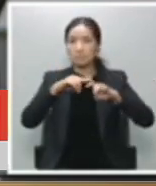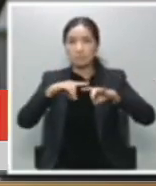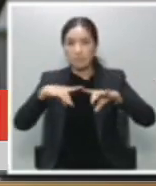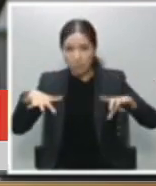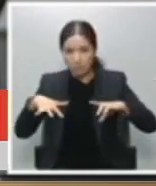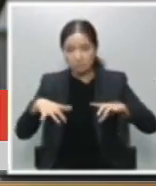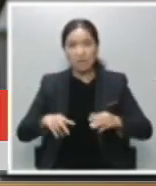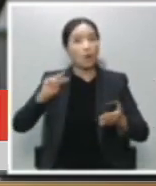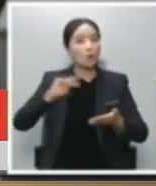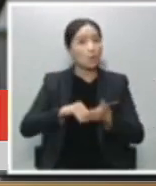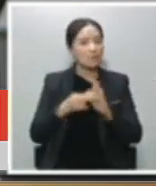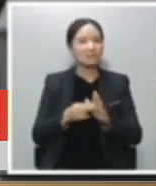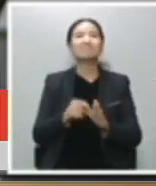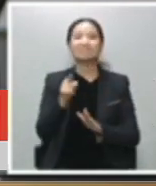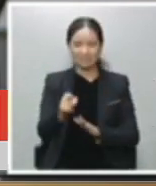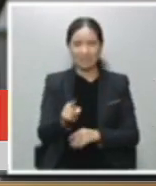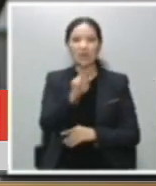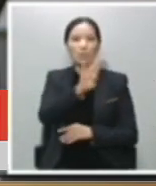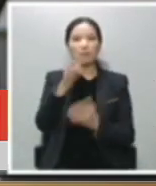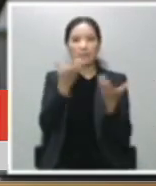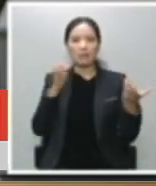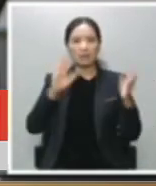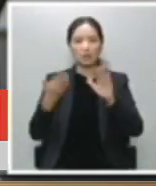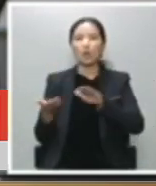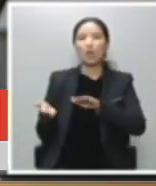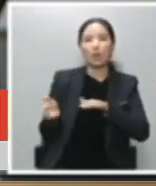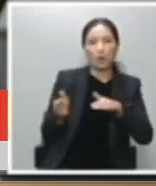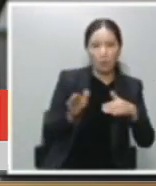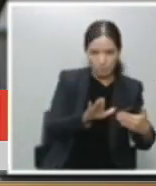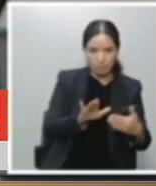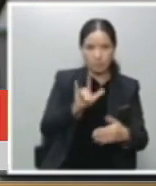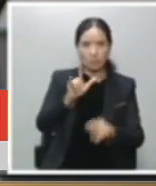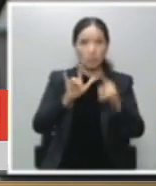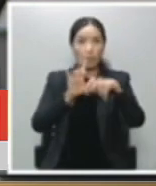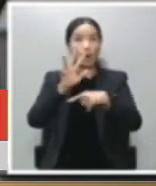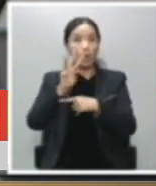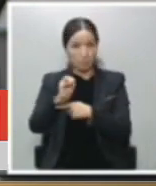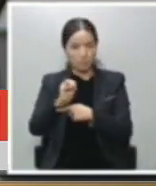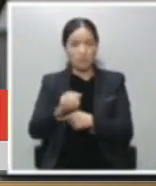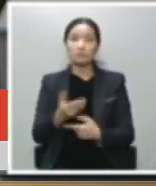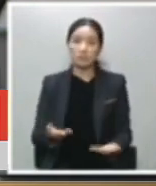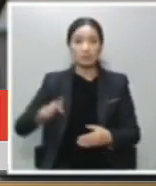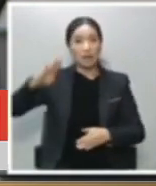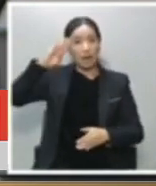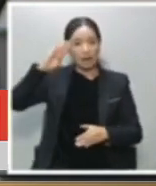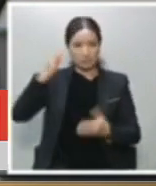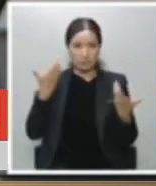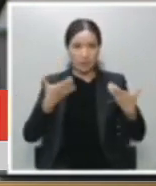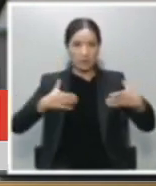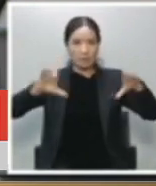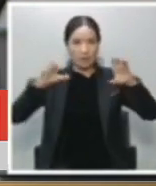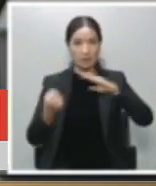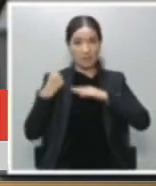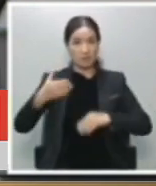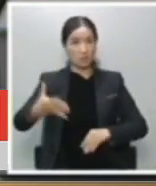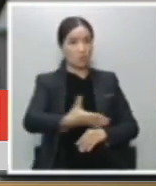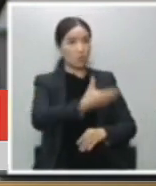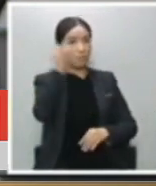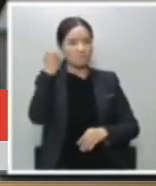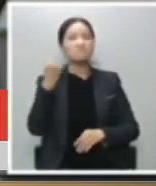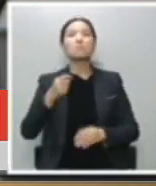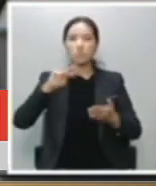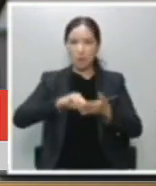เท่ากับเป็นการล้มล้างระบอบประชาธิปไตยการปฏิวัติหรือรัฐประหารเป็นการล้มล้างรัฐ